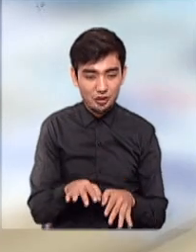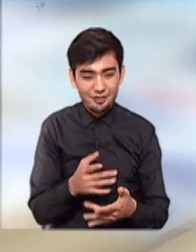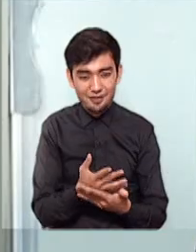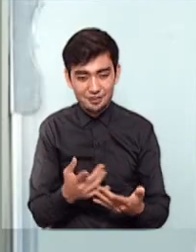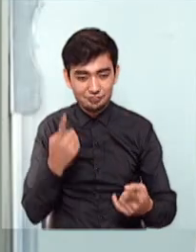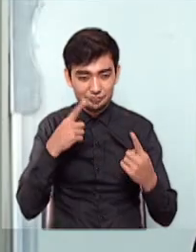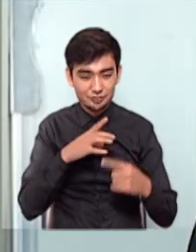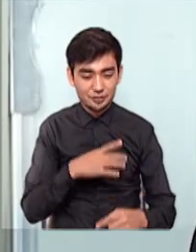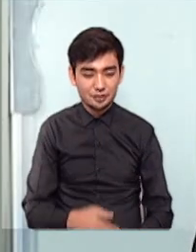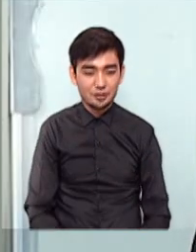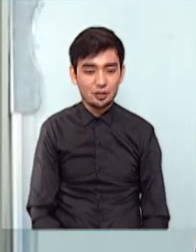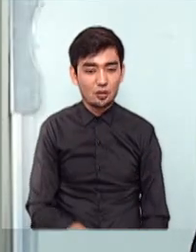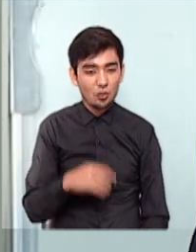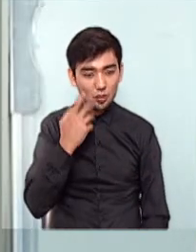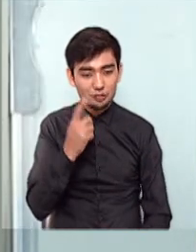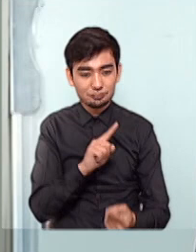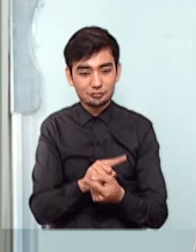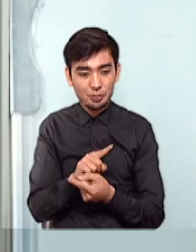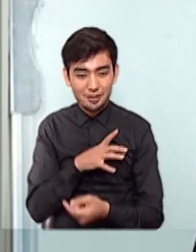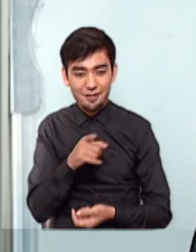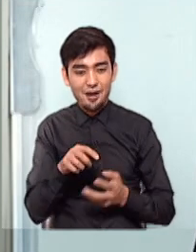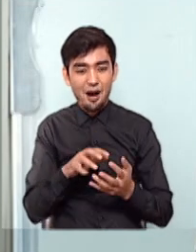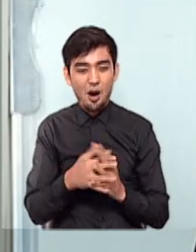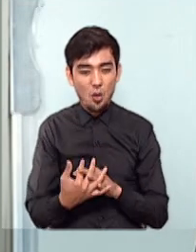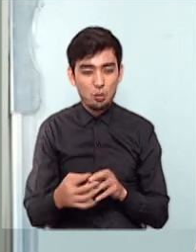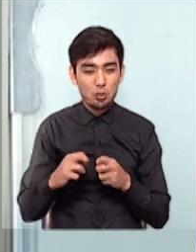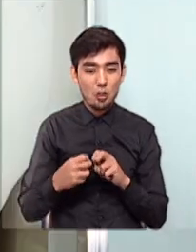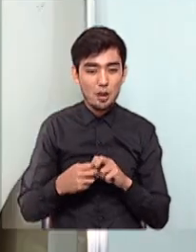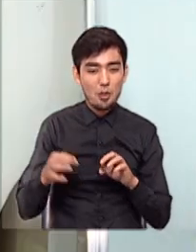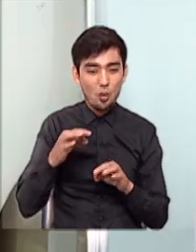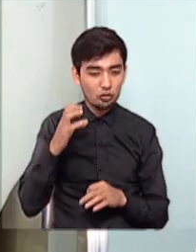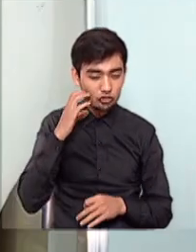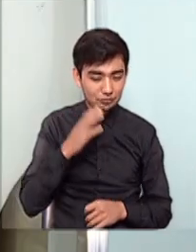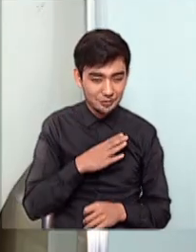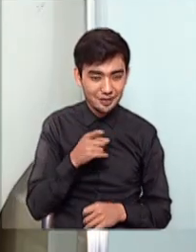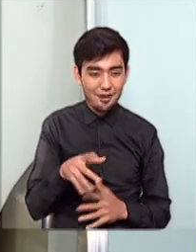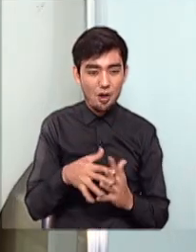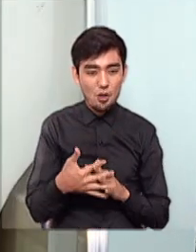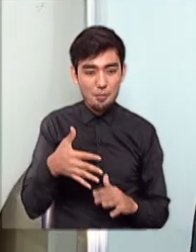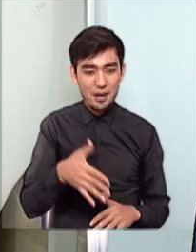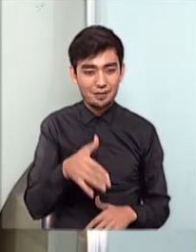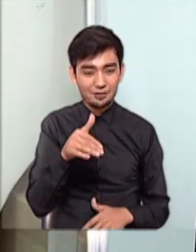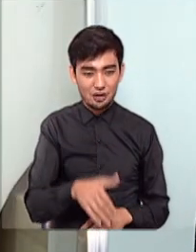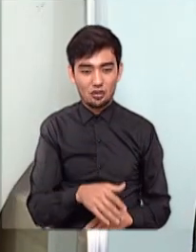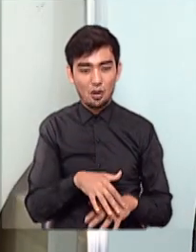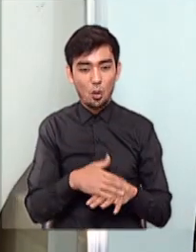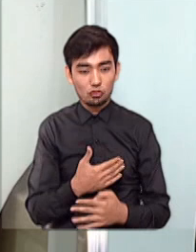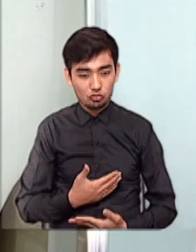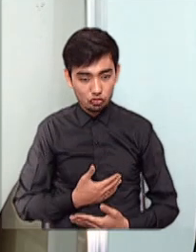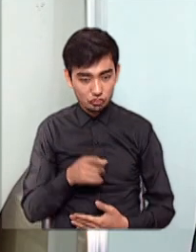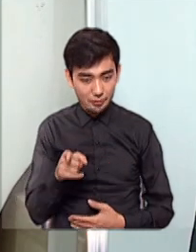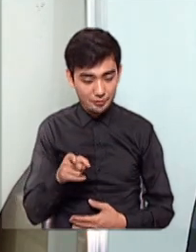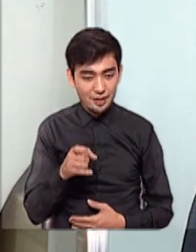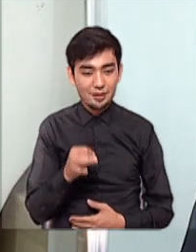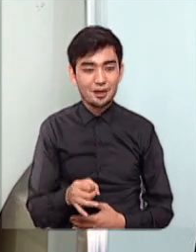отыр. Кездесу барысында сол ауылдың мәселелері жөнінде айтып кетті. Бұл ауылда 5000-ға жуық халық тұрады, және де